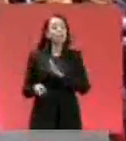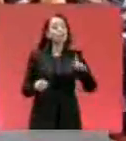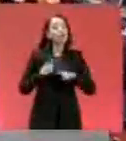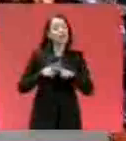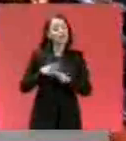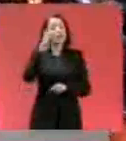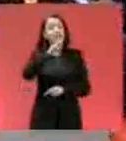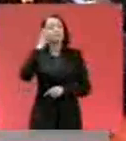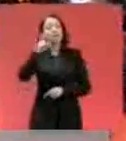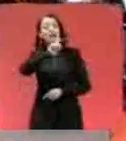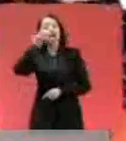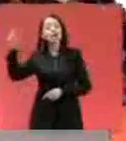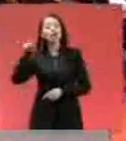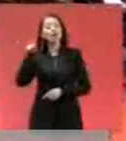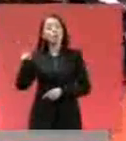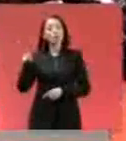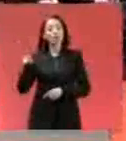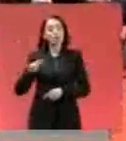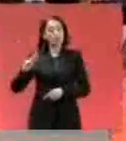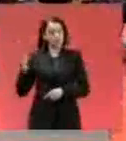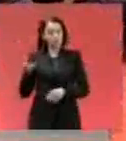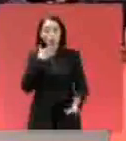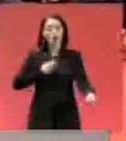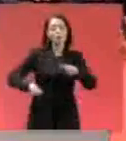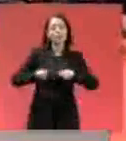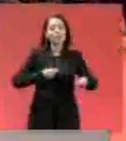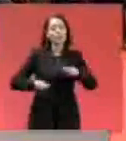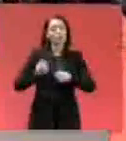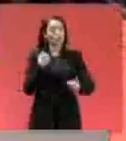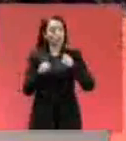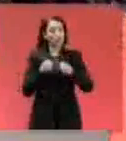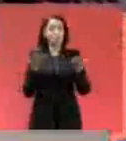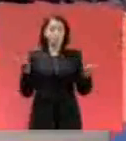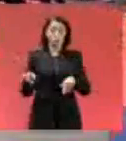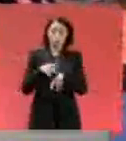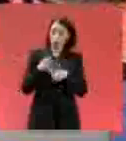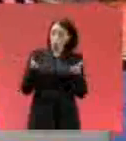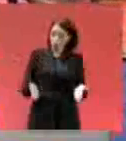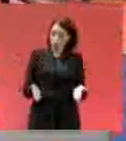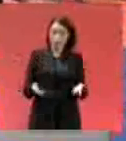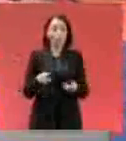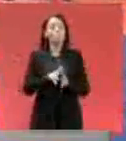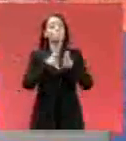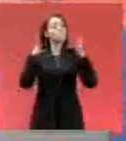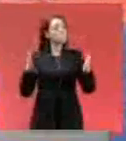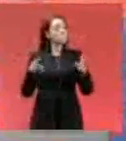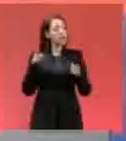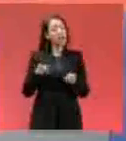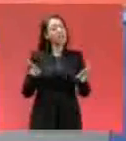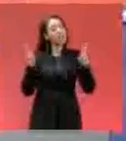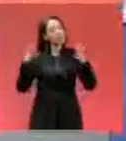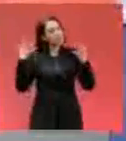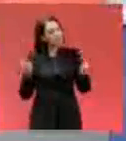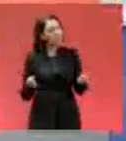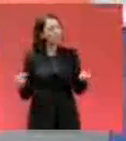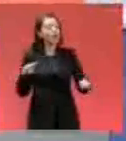33 εκατομμύρια ευρώ για δράσεις καινοτόμου επιχειρηματικότητας. Και βεβαίως η Πάτρα, με την μεγάλη ευκαιρία που έχει